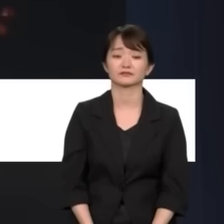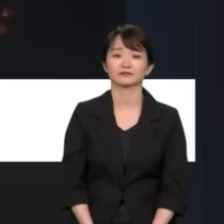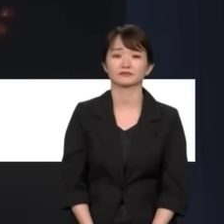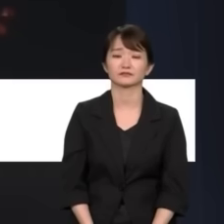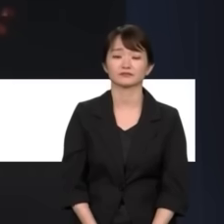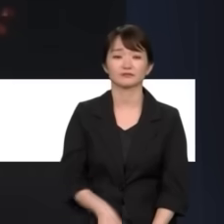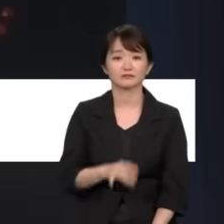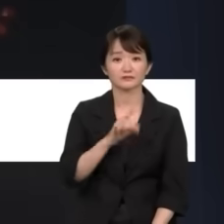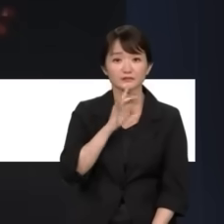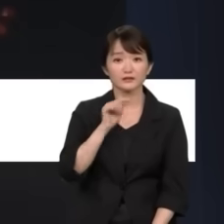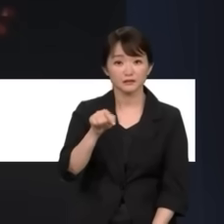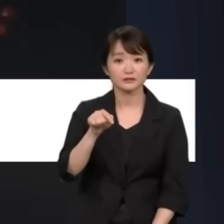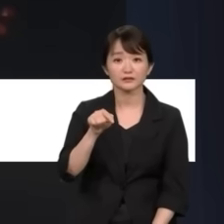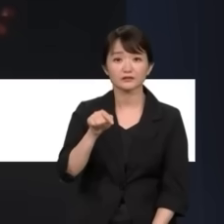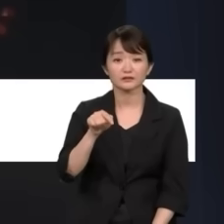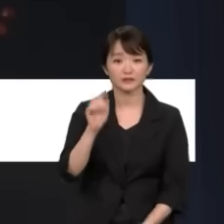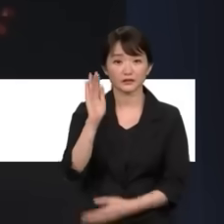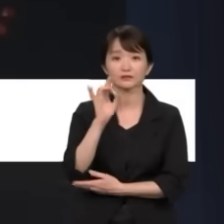단지